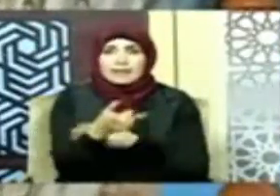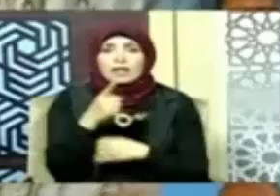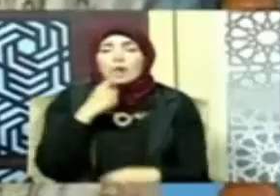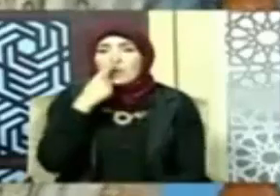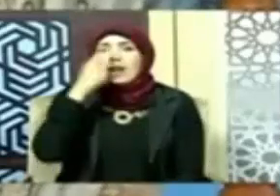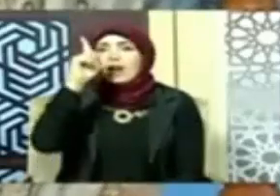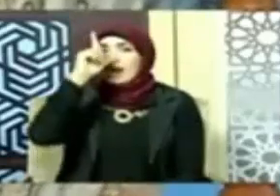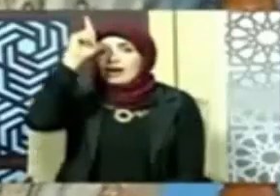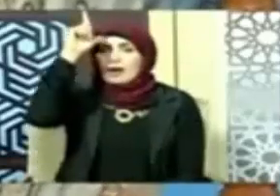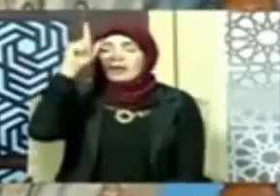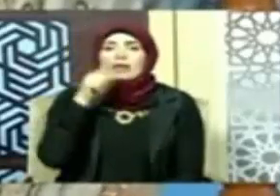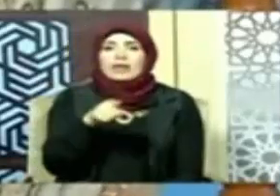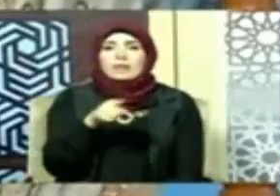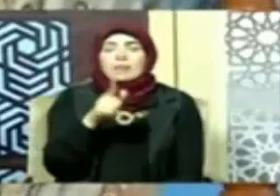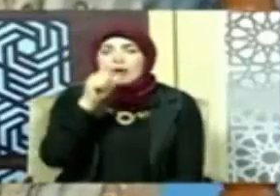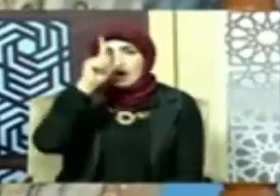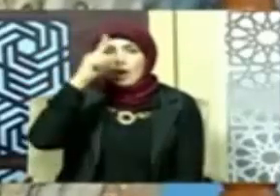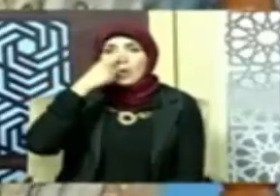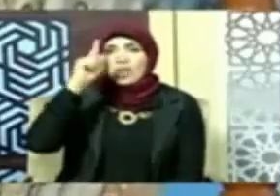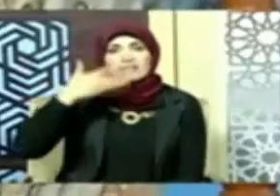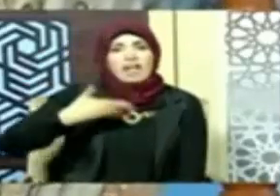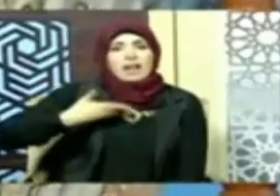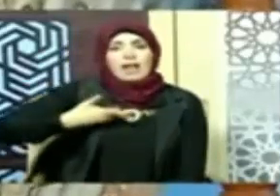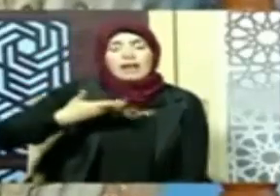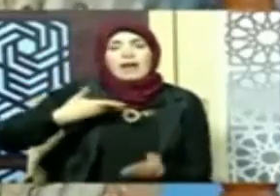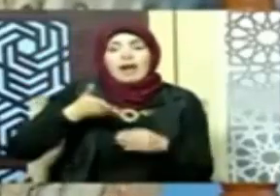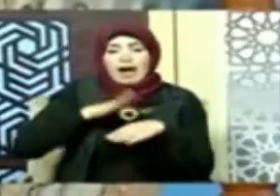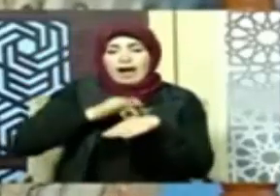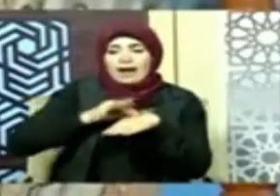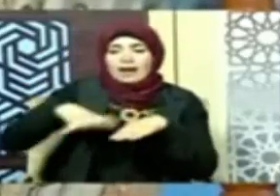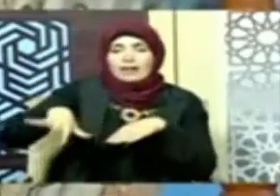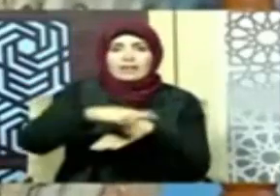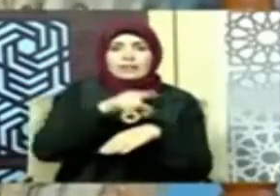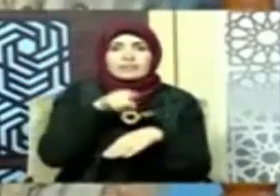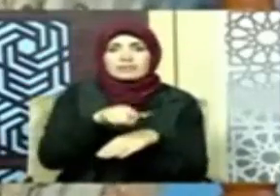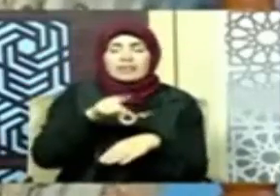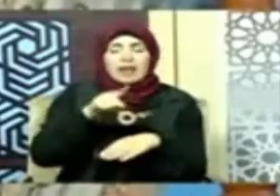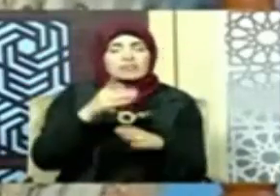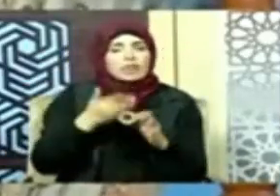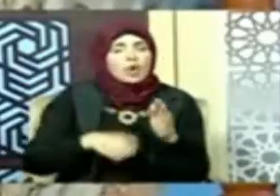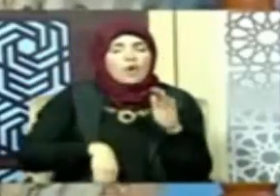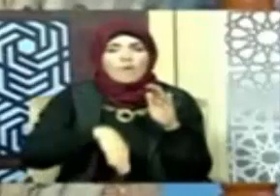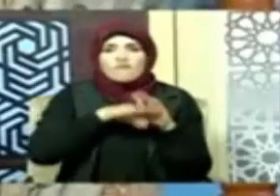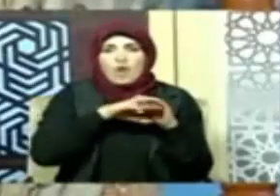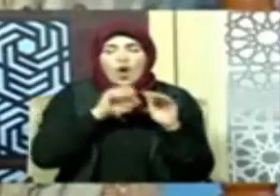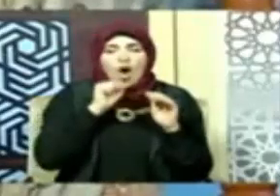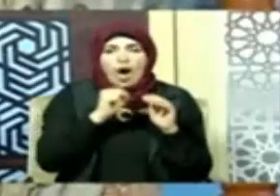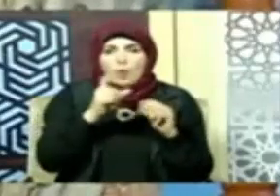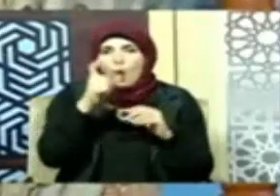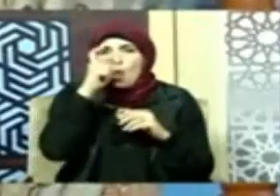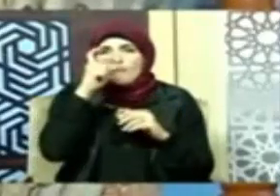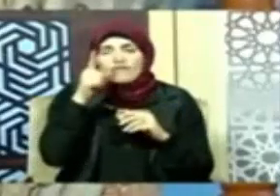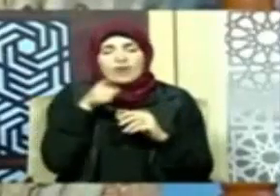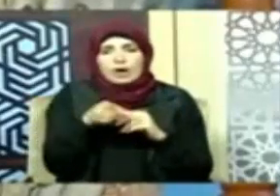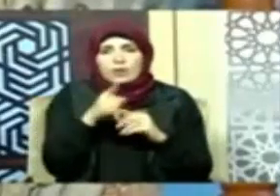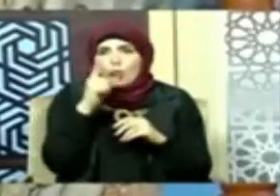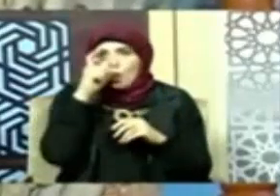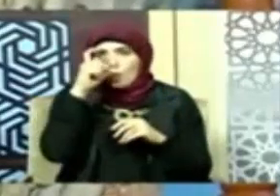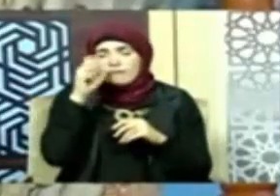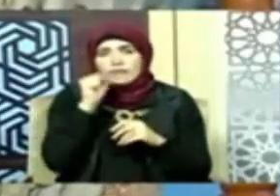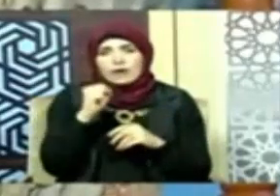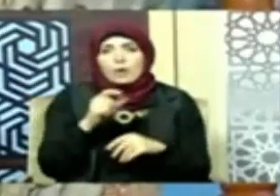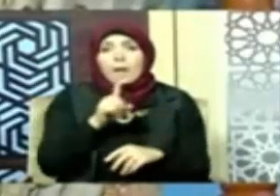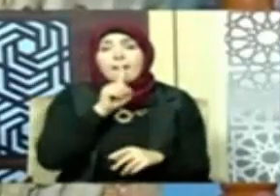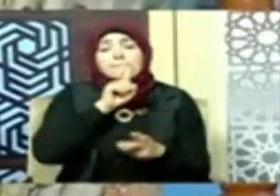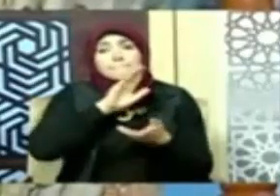والكبر والاستعلاء على الناس أعلى درجات كفران النعم.